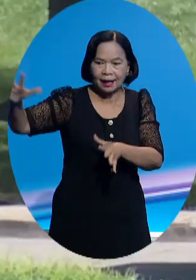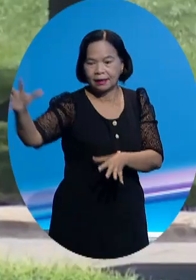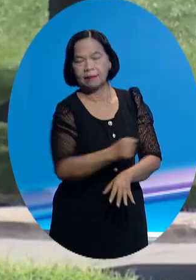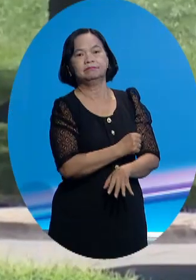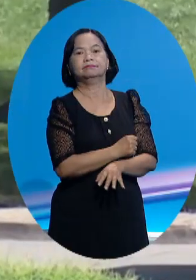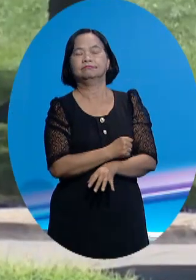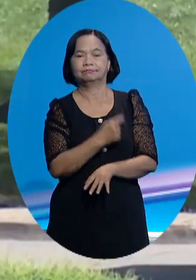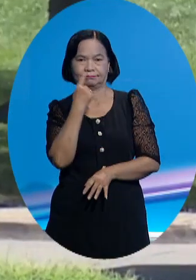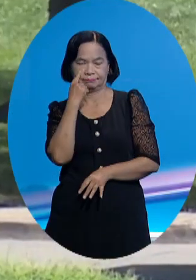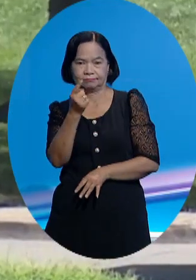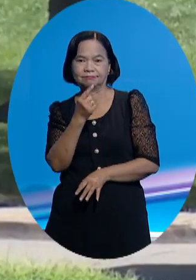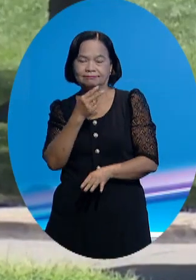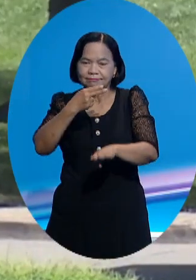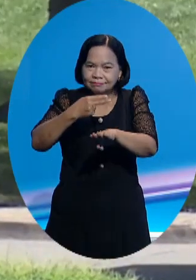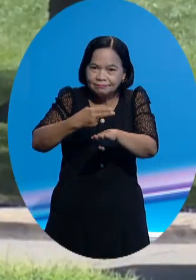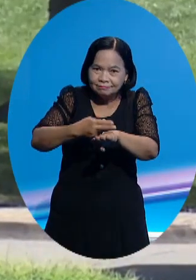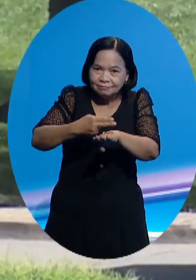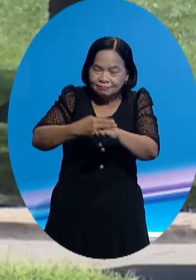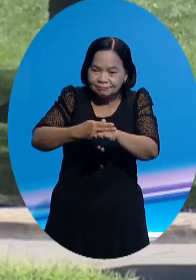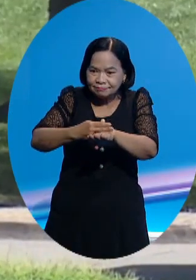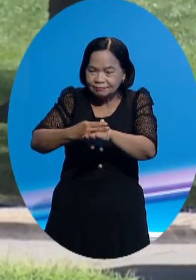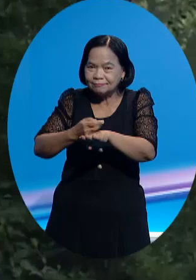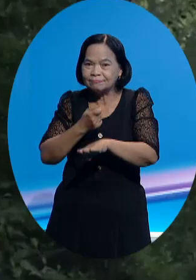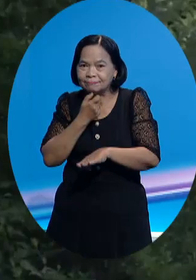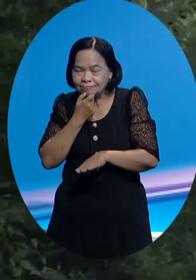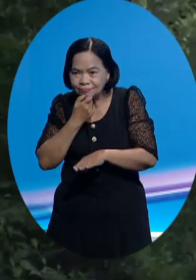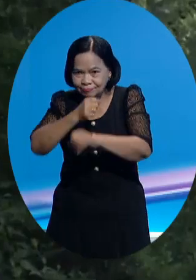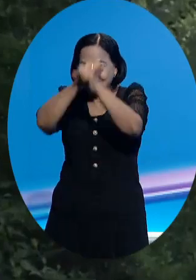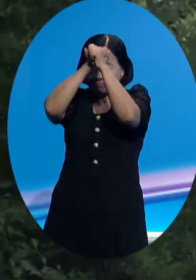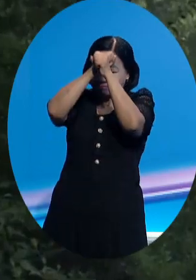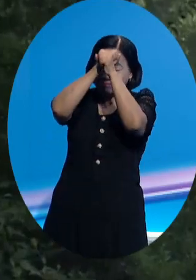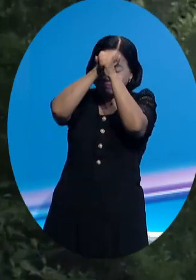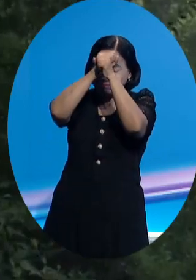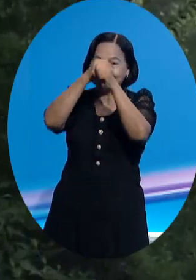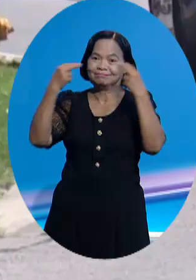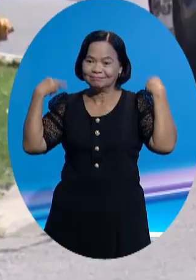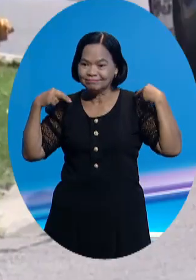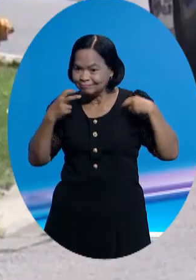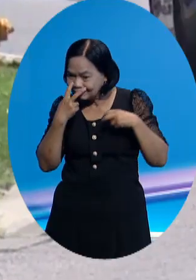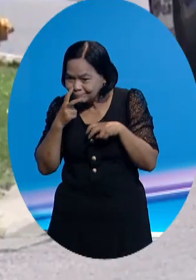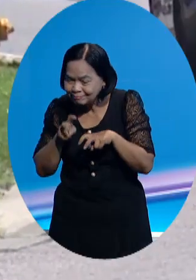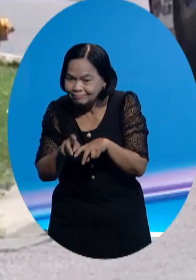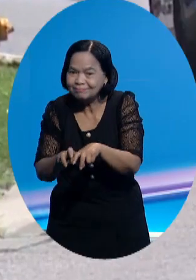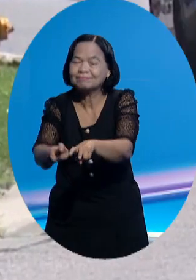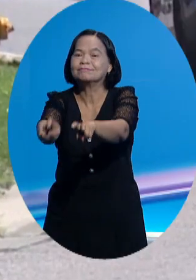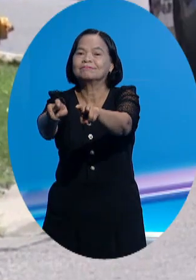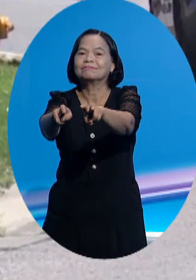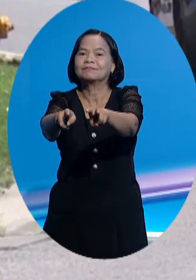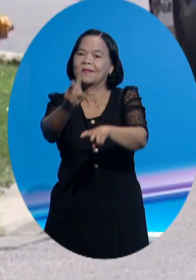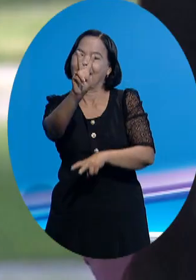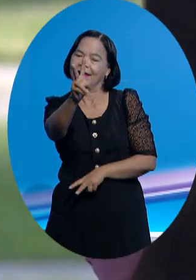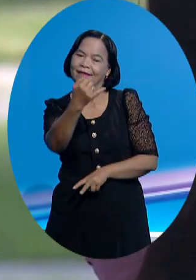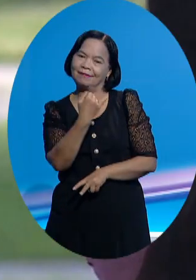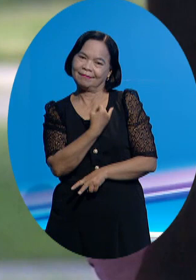lúc bị phát hiện tài xế đã cố tình tông vào xe tuần tra và bỏ trốn cảnh sát đã đuổi theo và xảy ra đối xứng với hai kẻ tình nghi